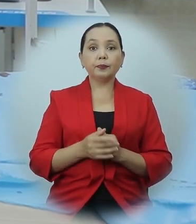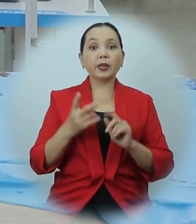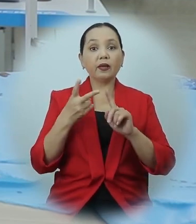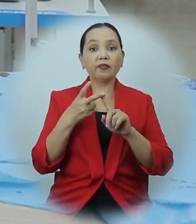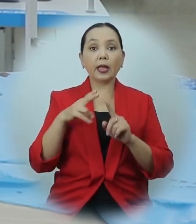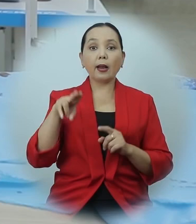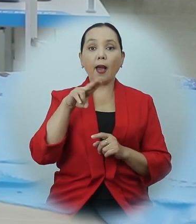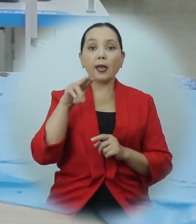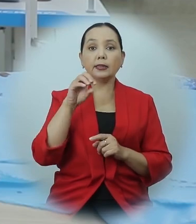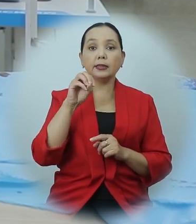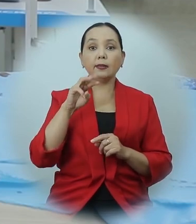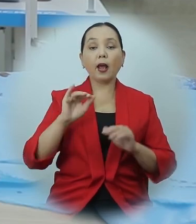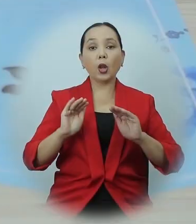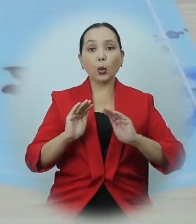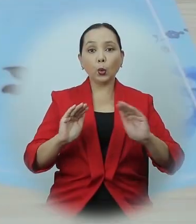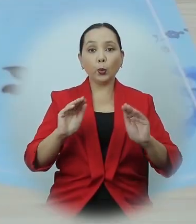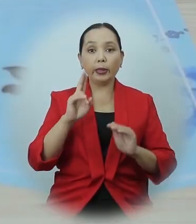Вторая деталь юбки.